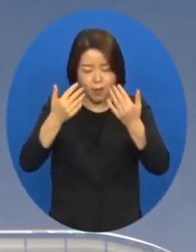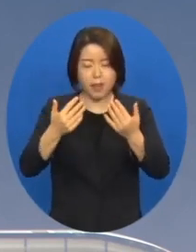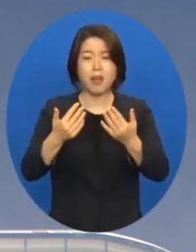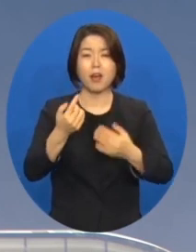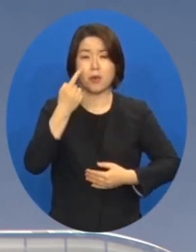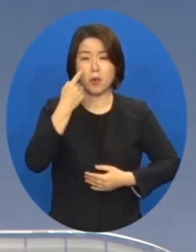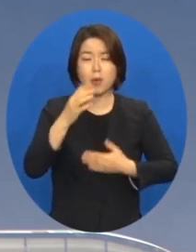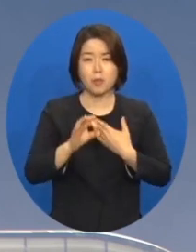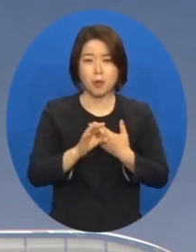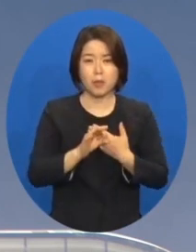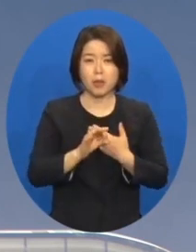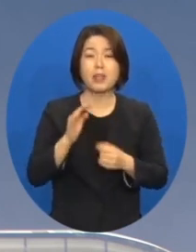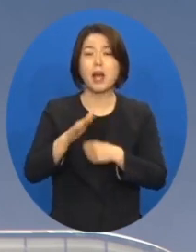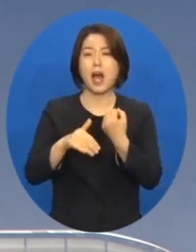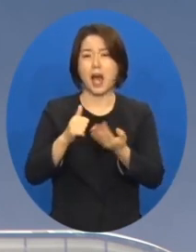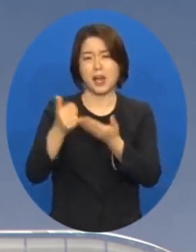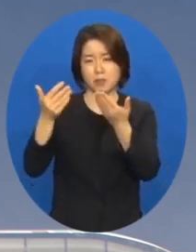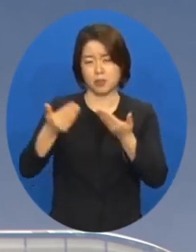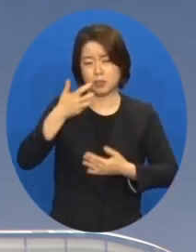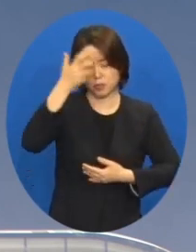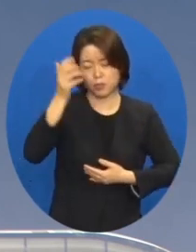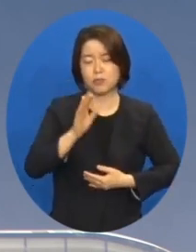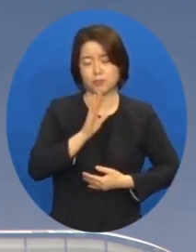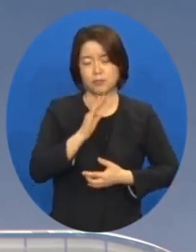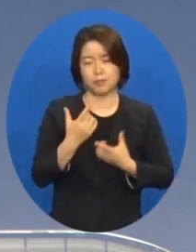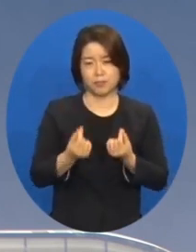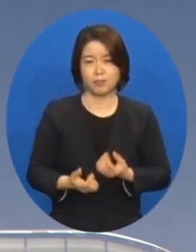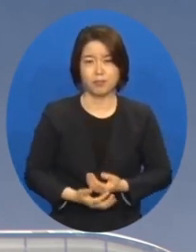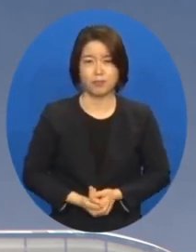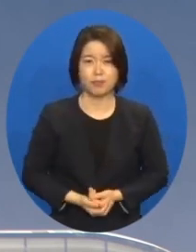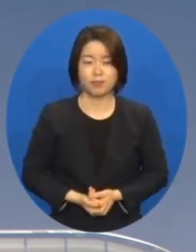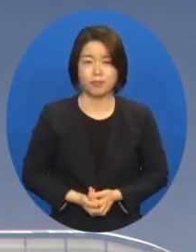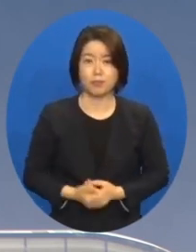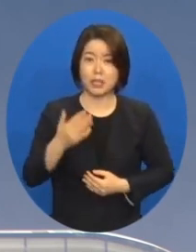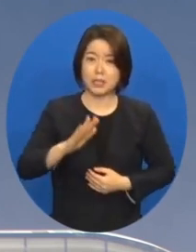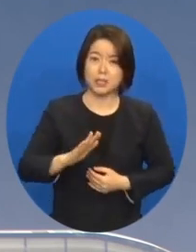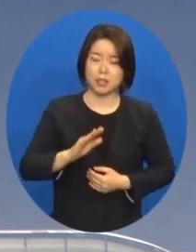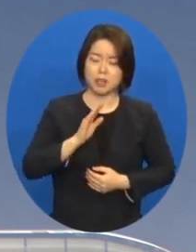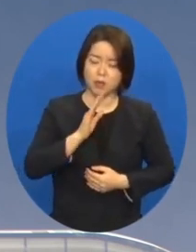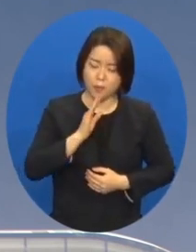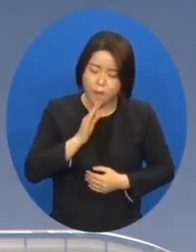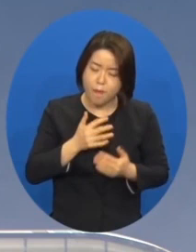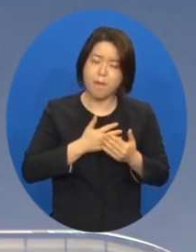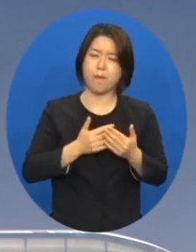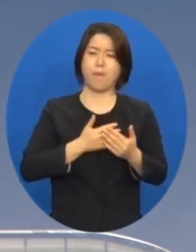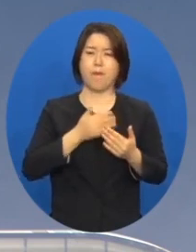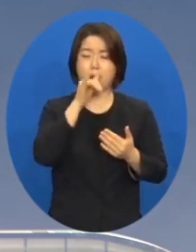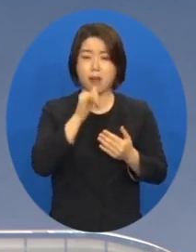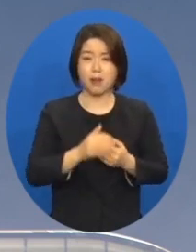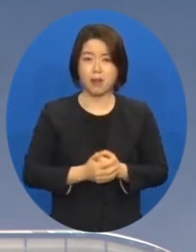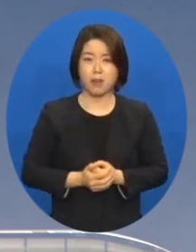정말 하나님이 주신 꿈이었습니다. 그런데 너무너무 두려웠습니다.